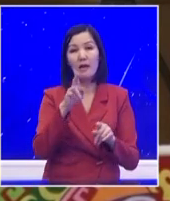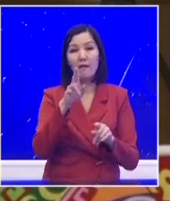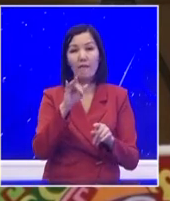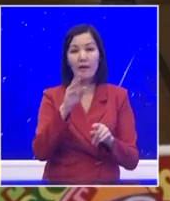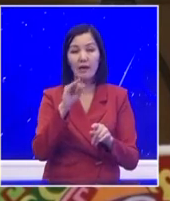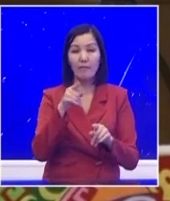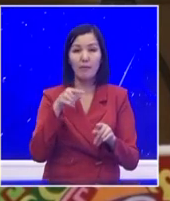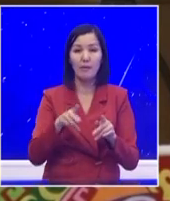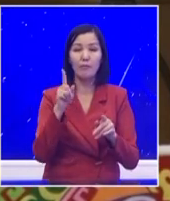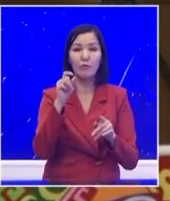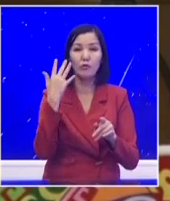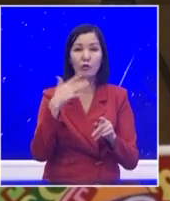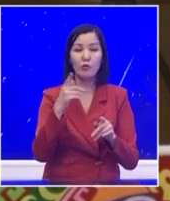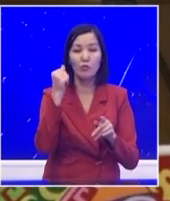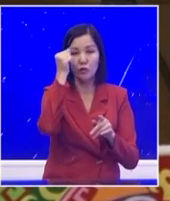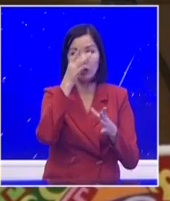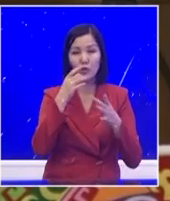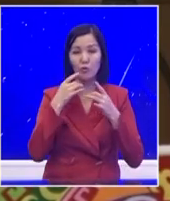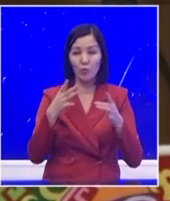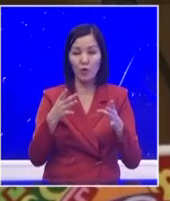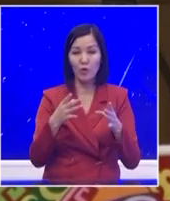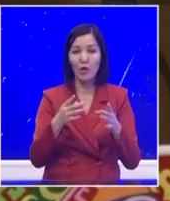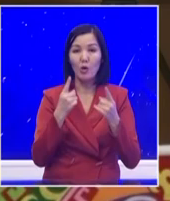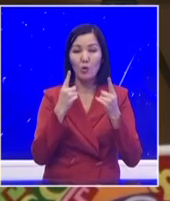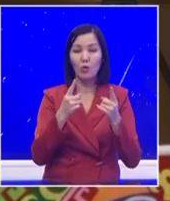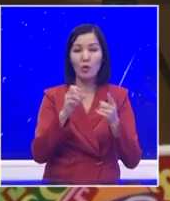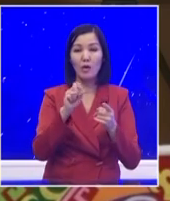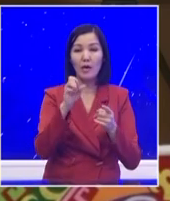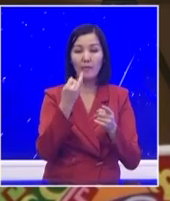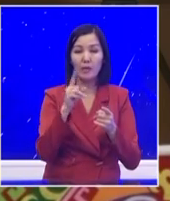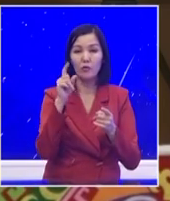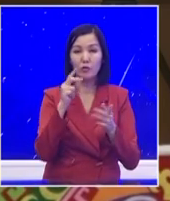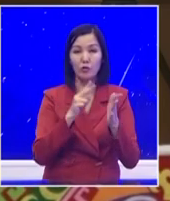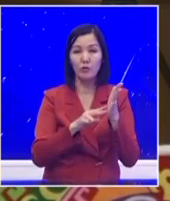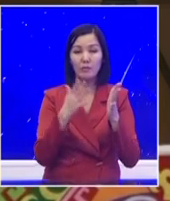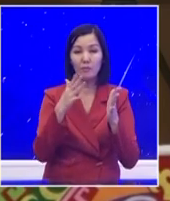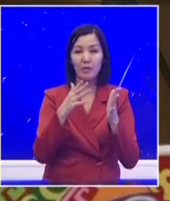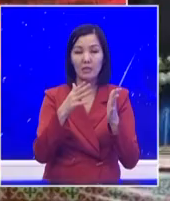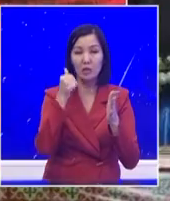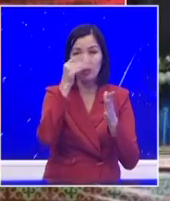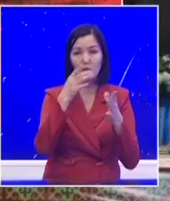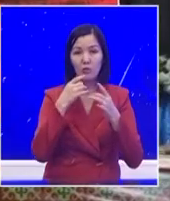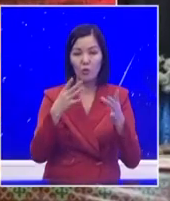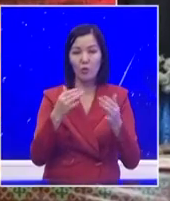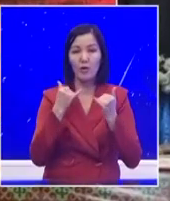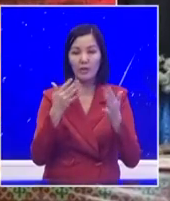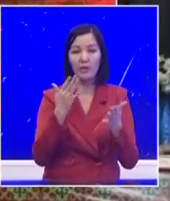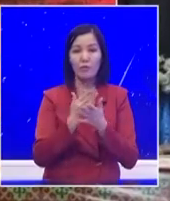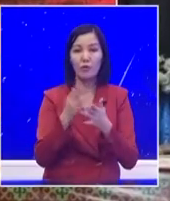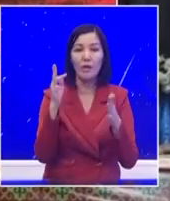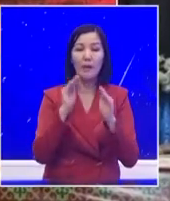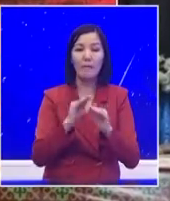бабамыздың 1150 жылдығын тойлау, содан кейін ұлы Абай атамыздың 175 жылдық тойын тойлау. Мектеп